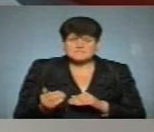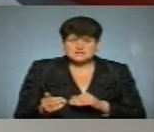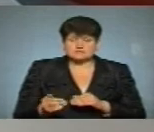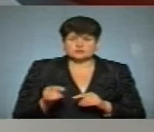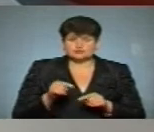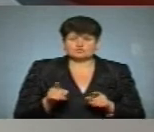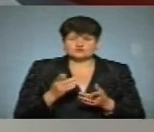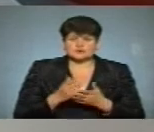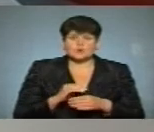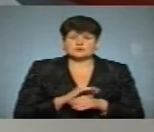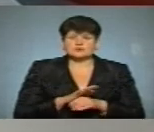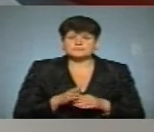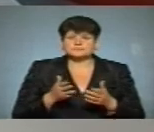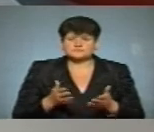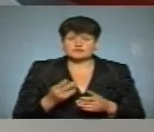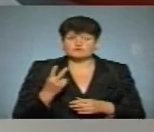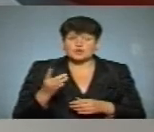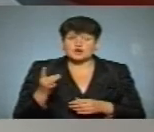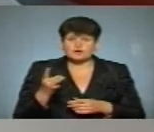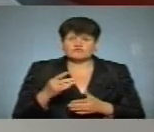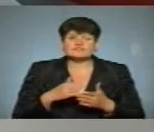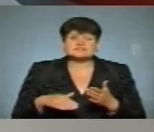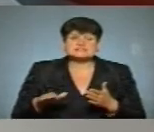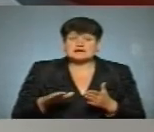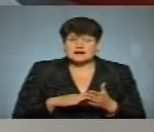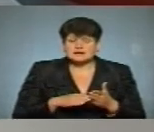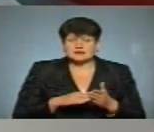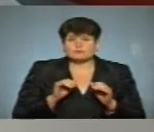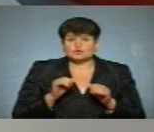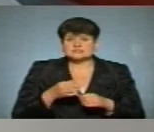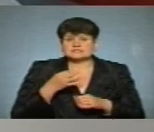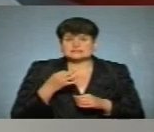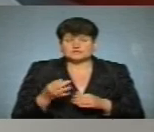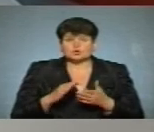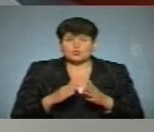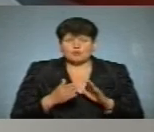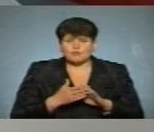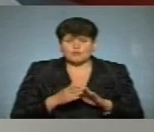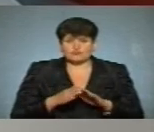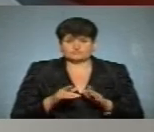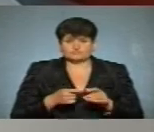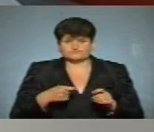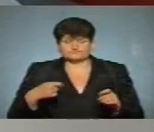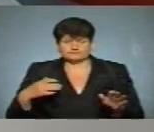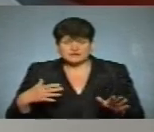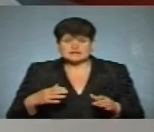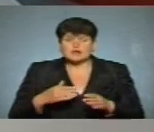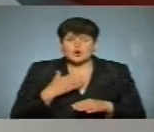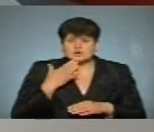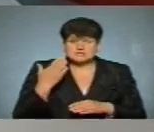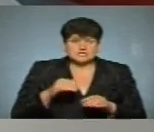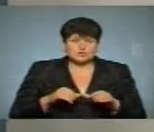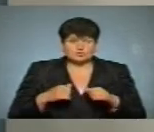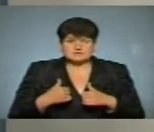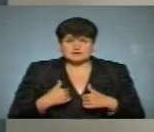в нас є COVID-19, а в двох районах він взагалі, ми так його можемо назвати, умовно він стартував. І на останній комісії ТЕП-ТНС